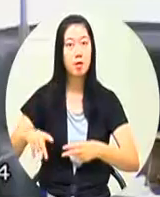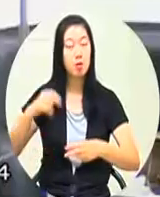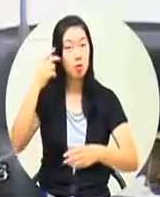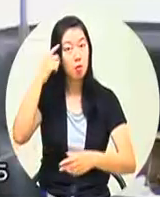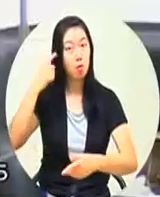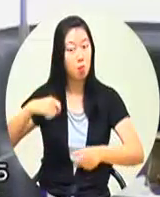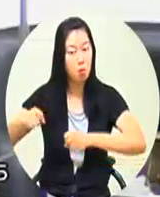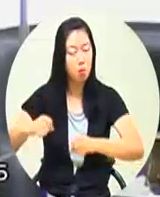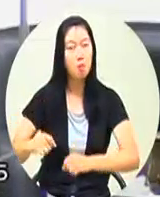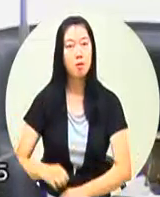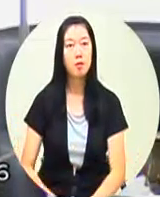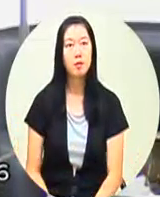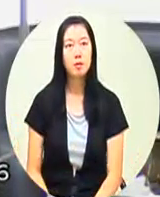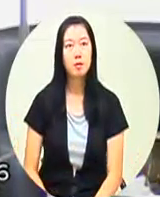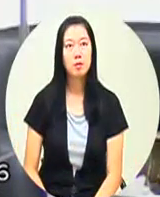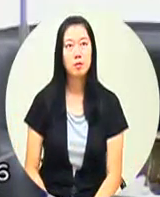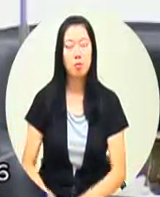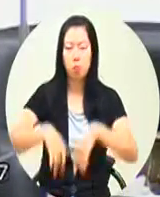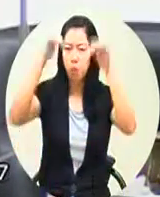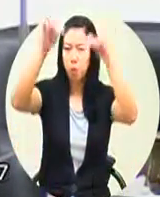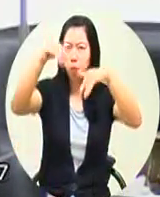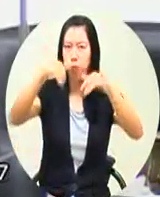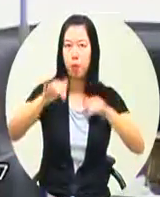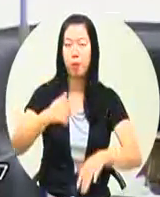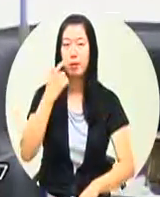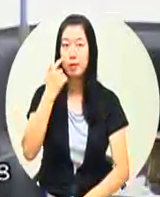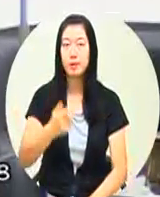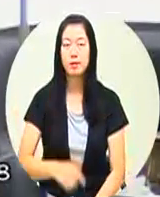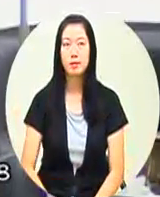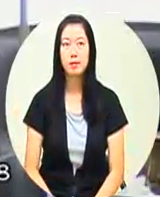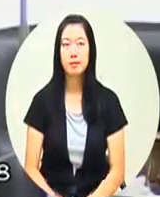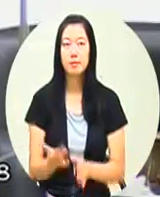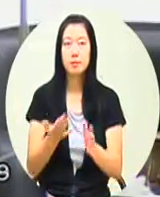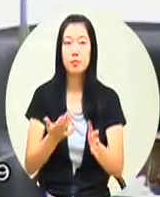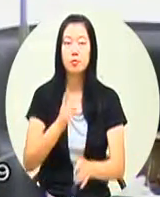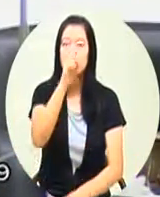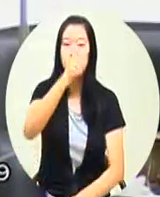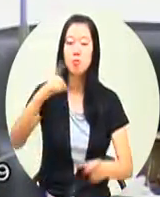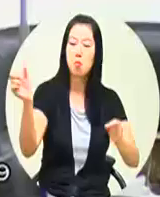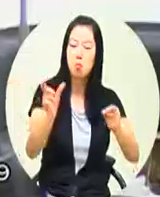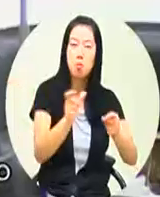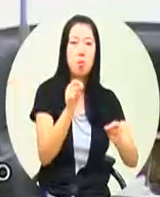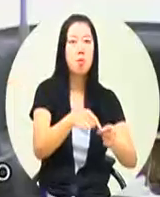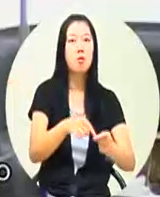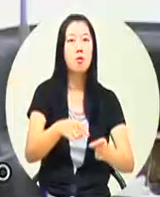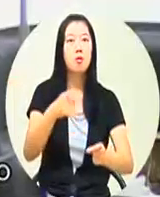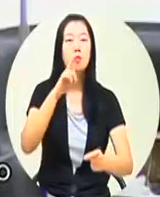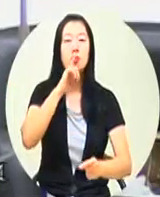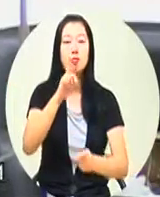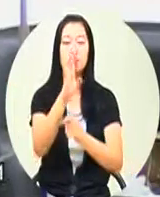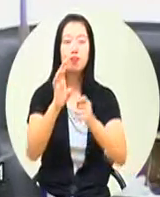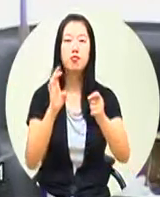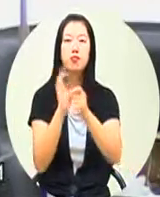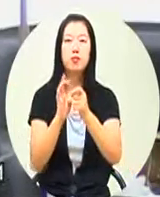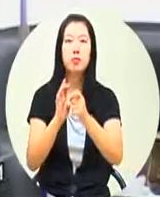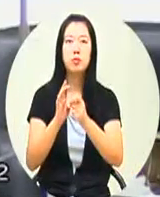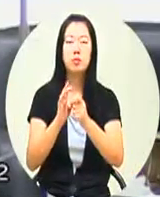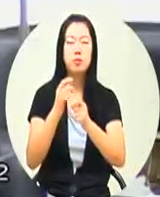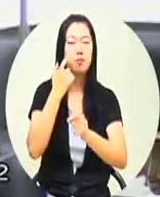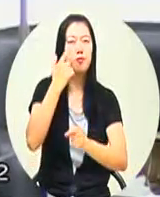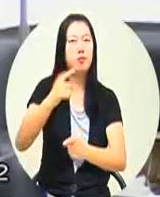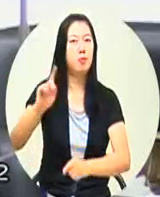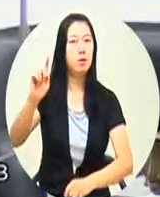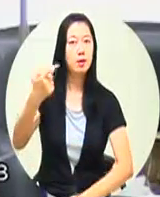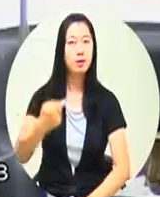落的量真正会使讲是非常非常的大啊！刚刚顶改一个台风来，就创了什么四十一年以来最大的风